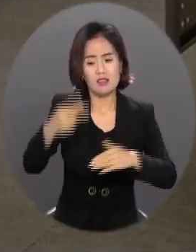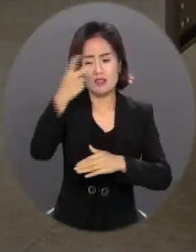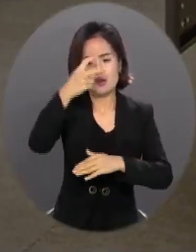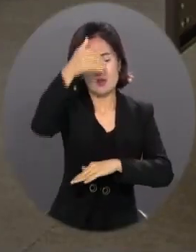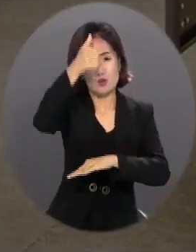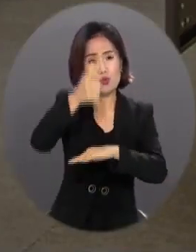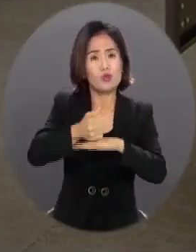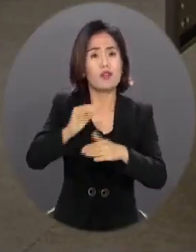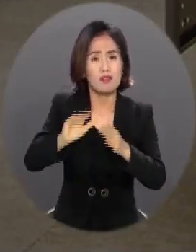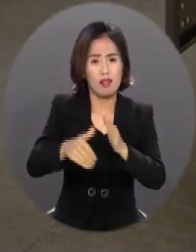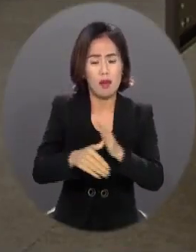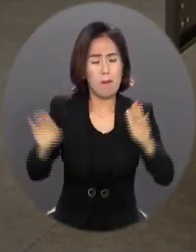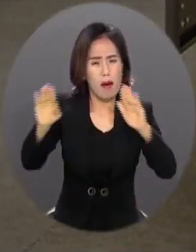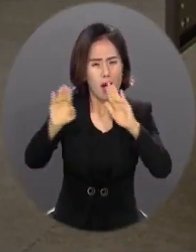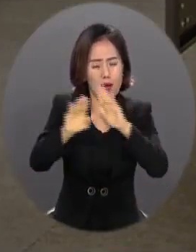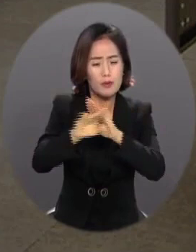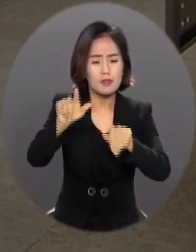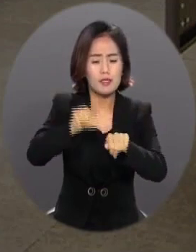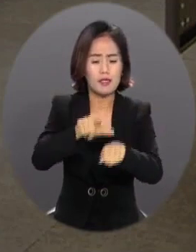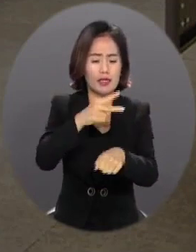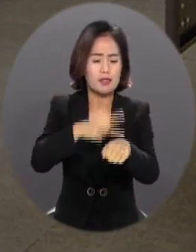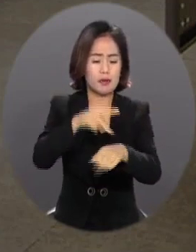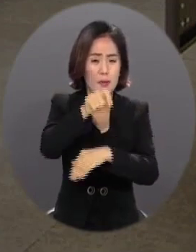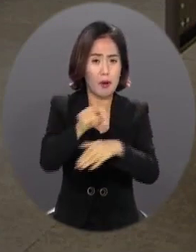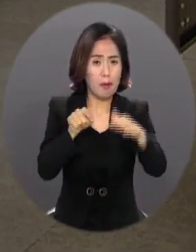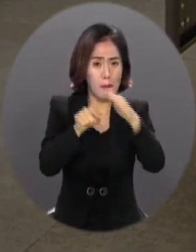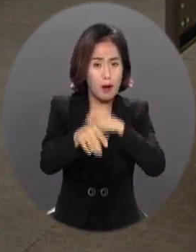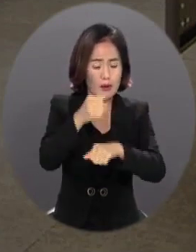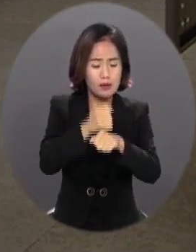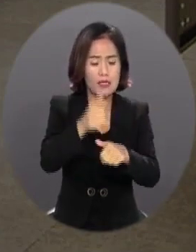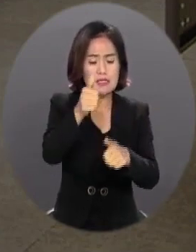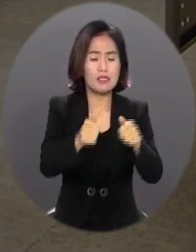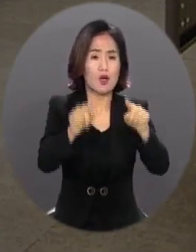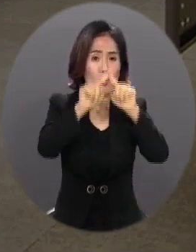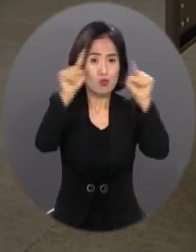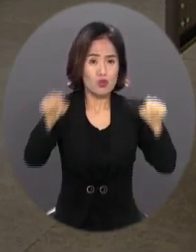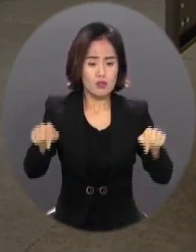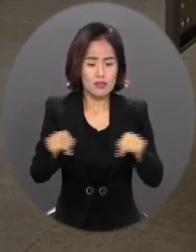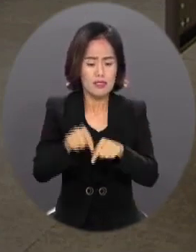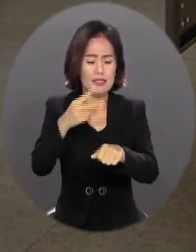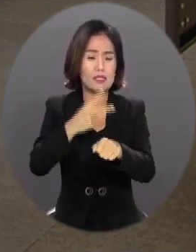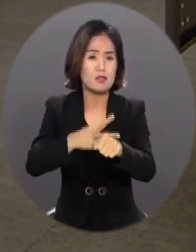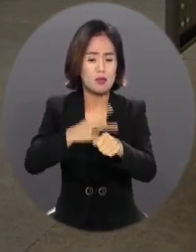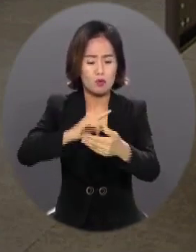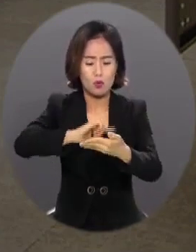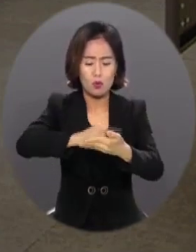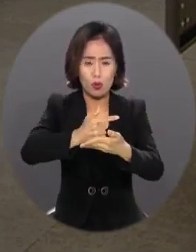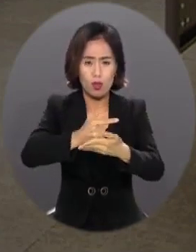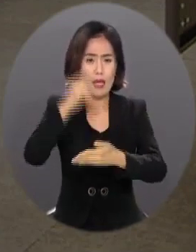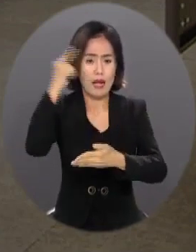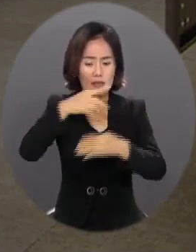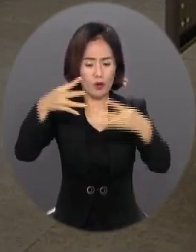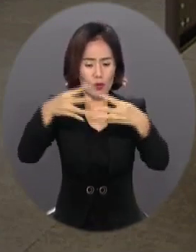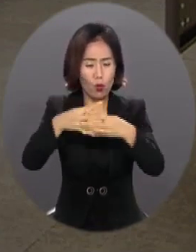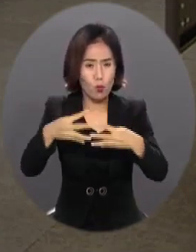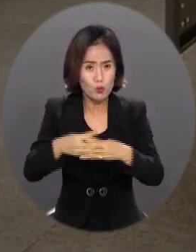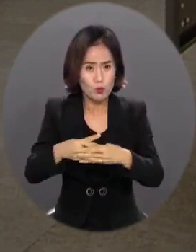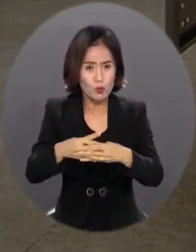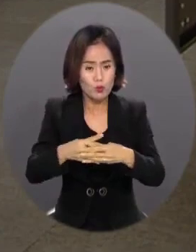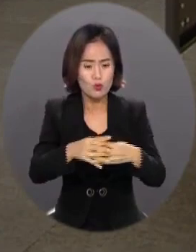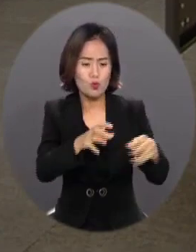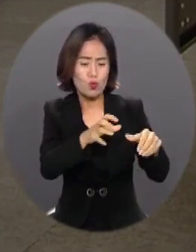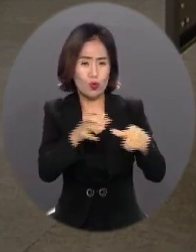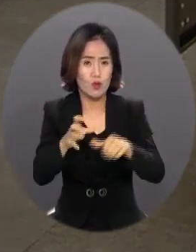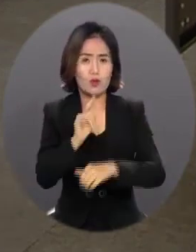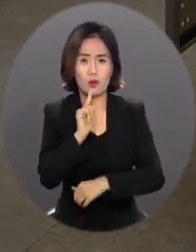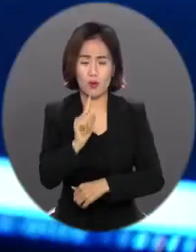조사에서 밤 늦은 시각에 교무실에 몰래 들어가 시험 문제를 내는 선생님들의 노트북 컴퓨터에 악성 코드를 심었다고 자백한